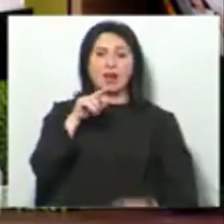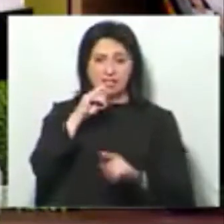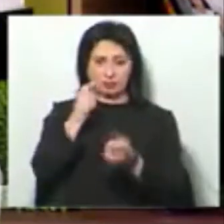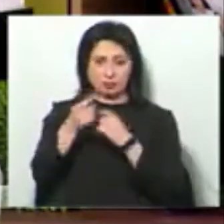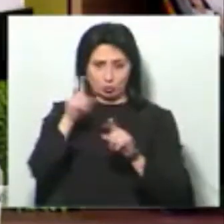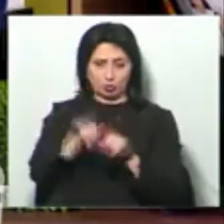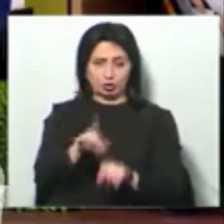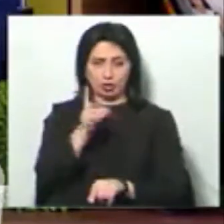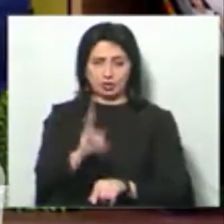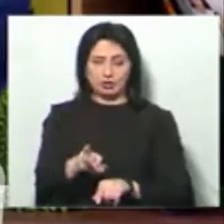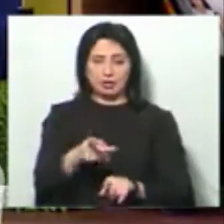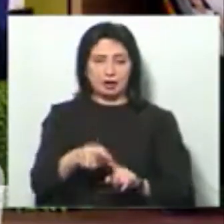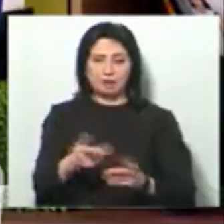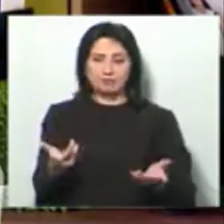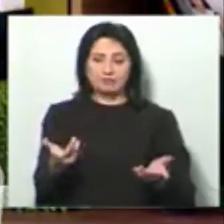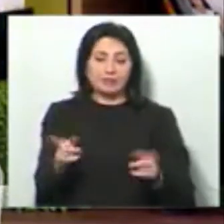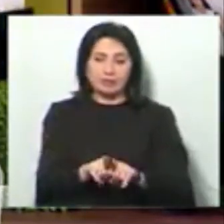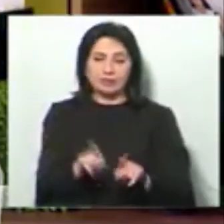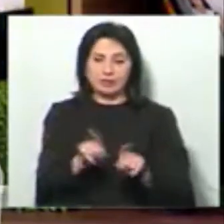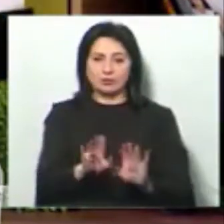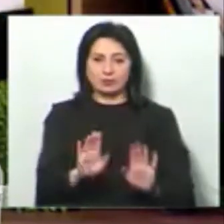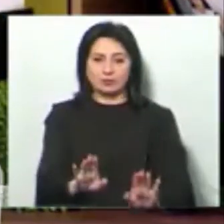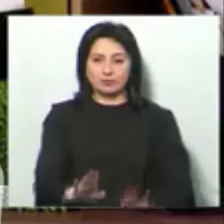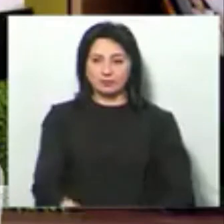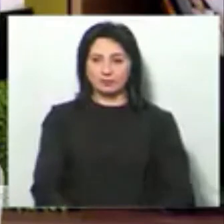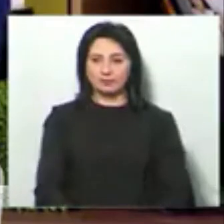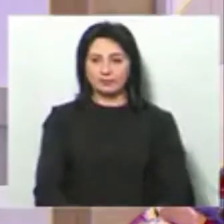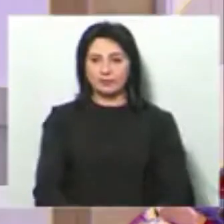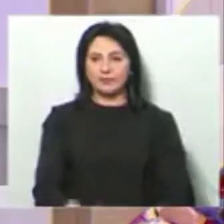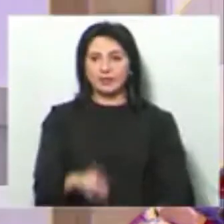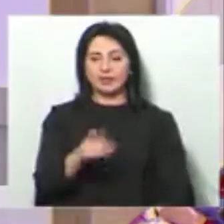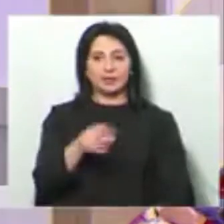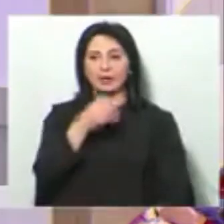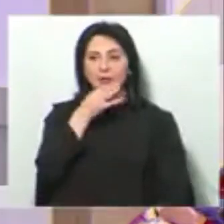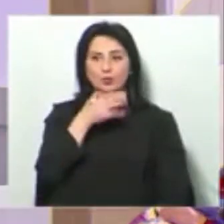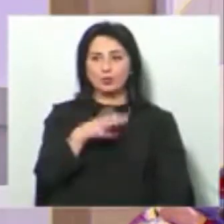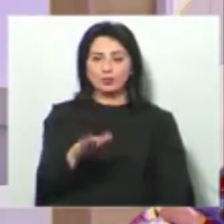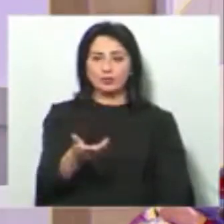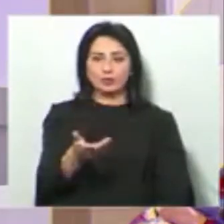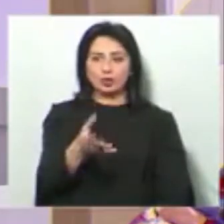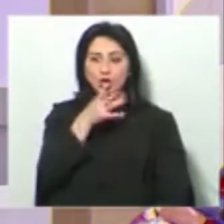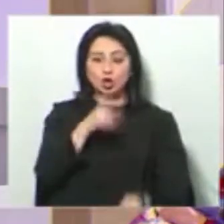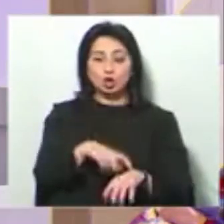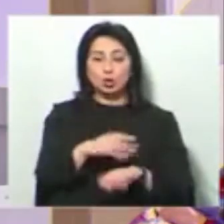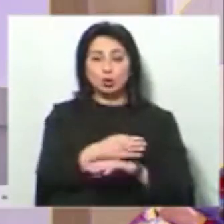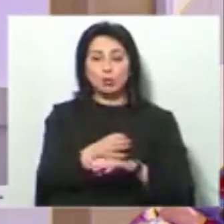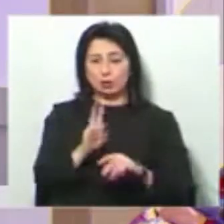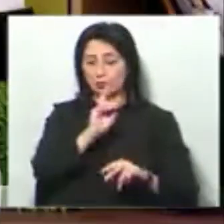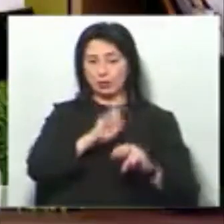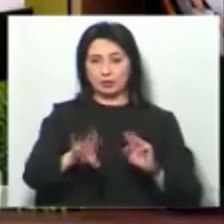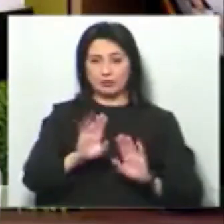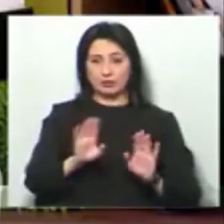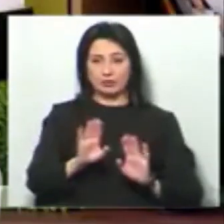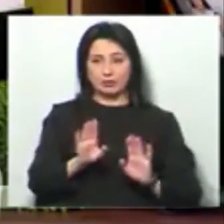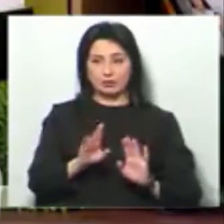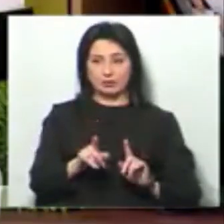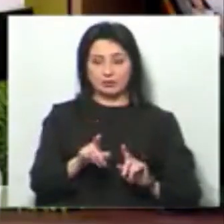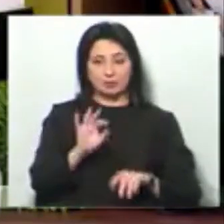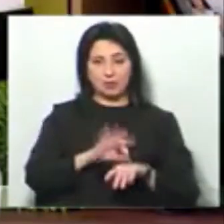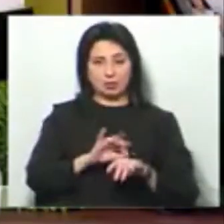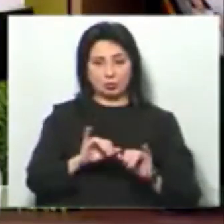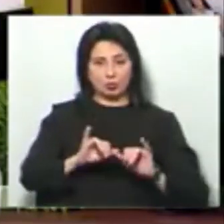ეს ესე არის რისკი ყველაფერი არის დიახ და მით უფრო რომ შეიძლება დროთა განმავლობაში სალქოვანი